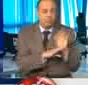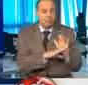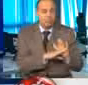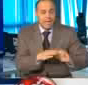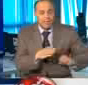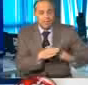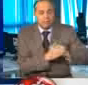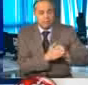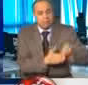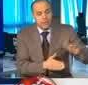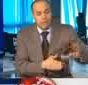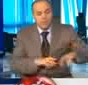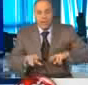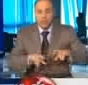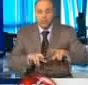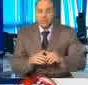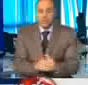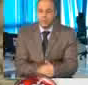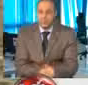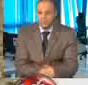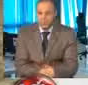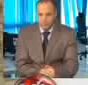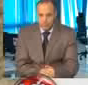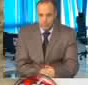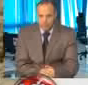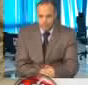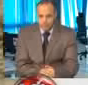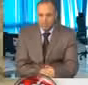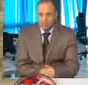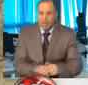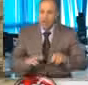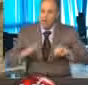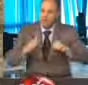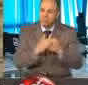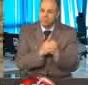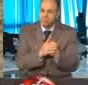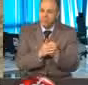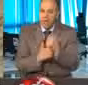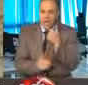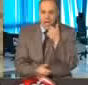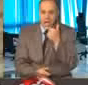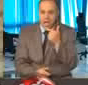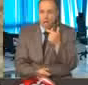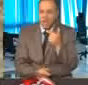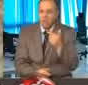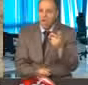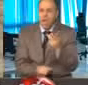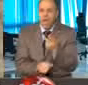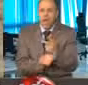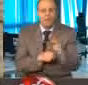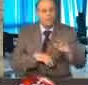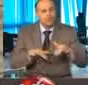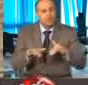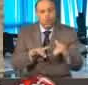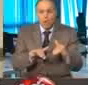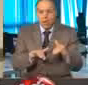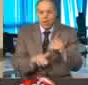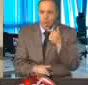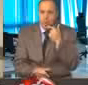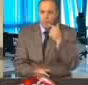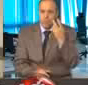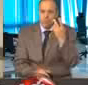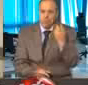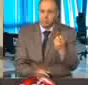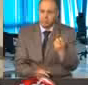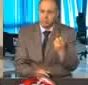من حوادث الطرقات. حوادث الطرقات أو ما سمي بآفة حرب الشوارع ظاهرة تفاقمت